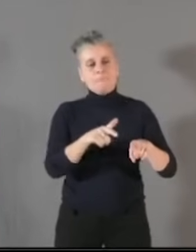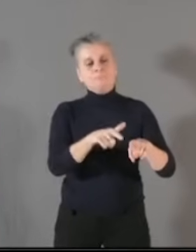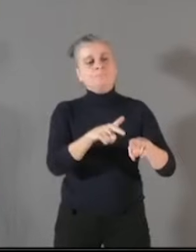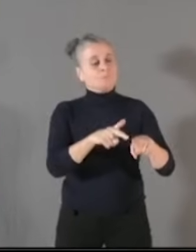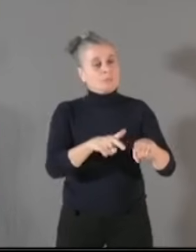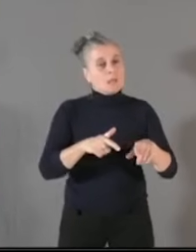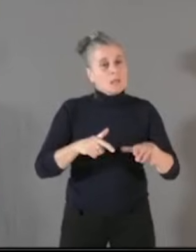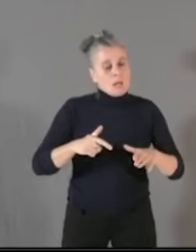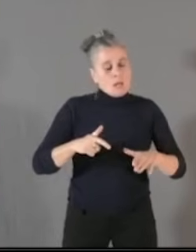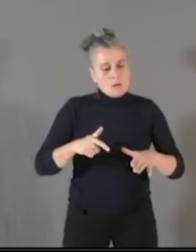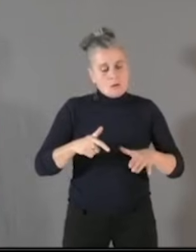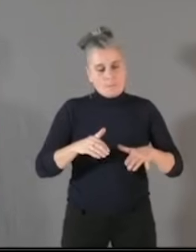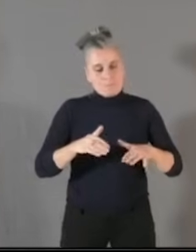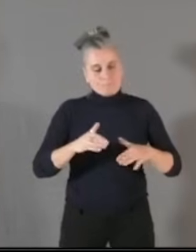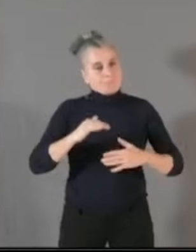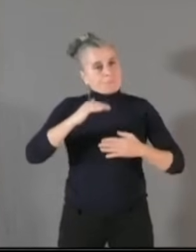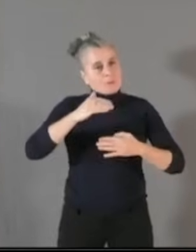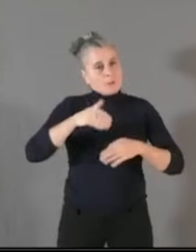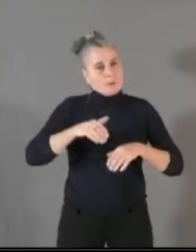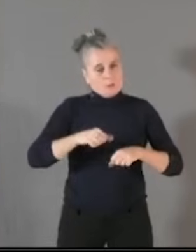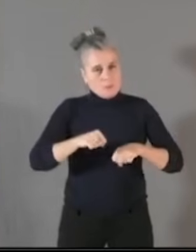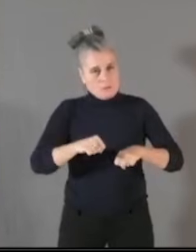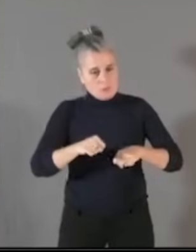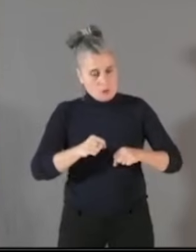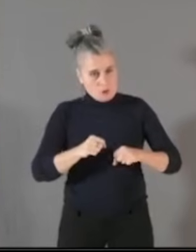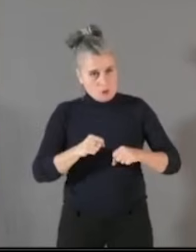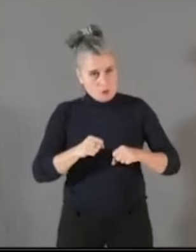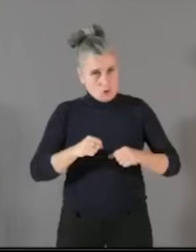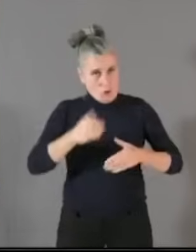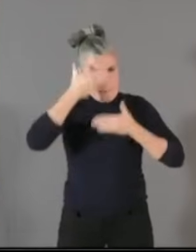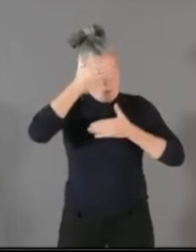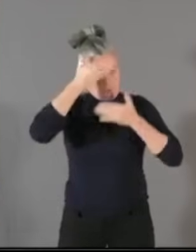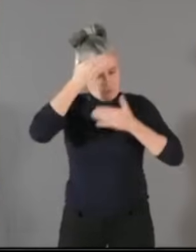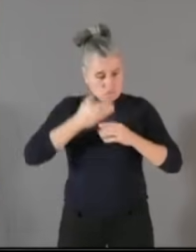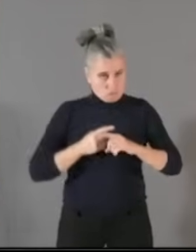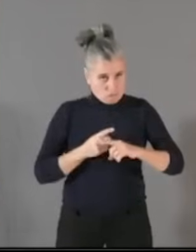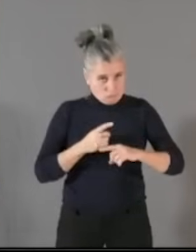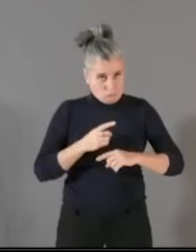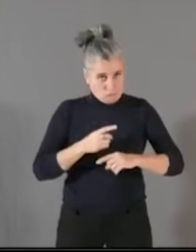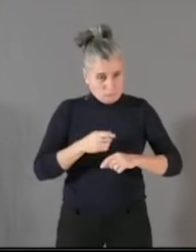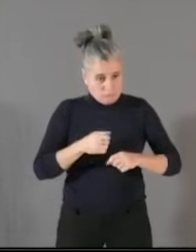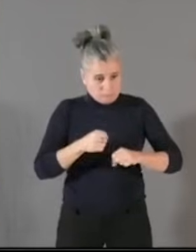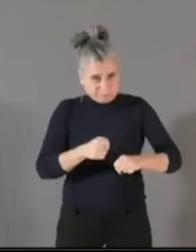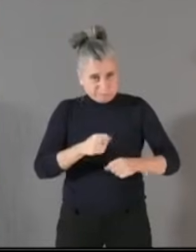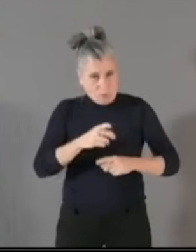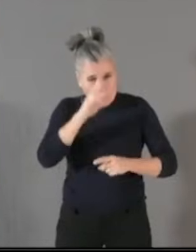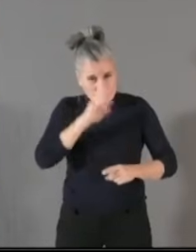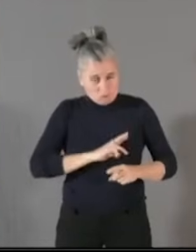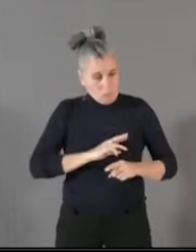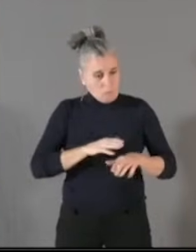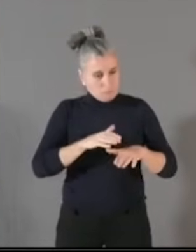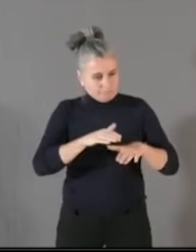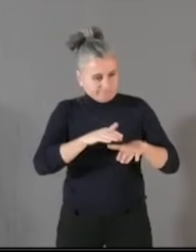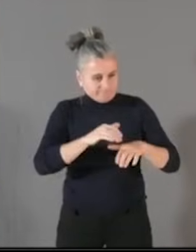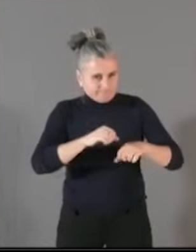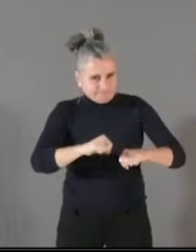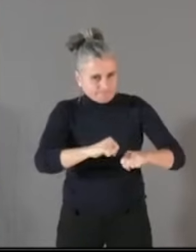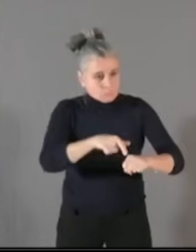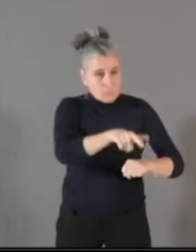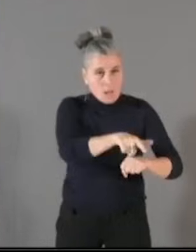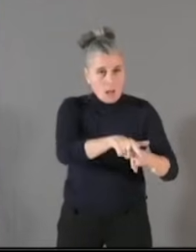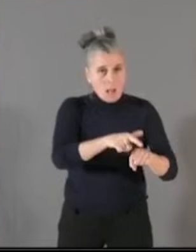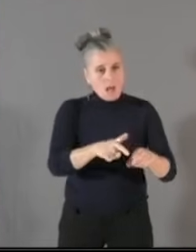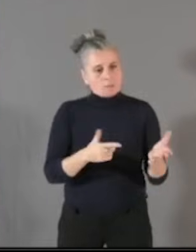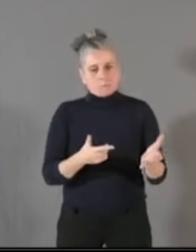Allez, c'est M. Ravier qui a la parole. Je vous rappellerai, vous qui êtes si promptes et si courageux pour manifester votre soutien à